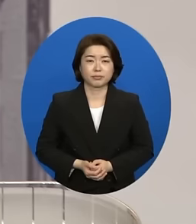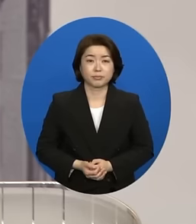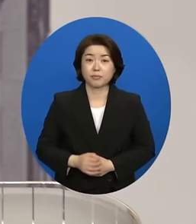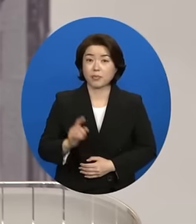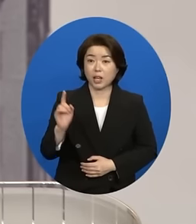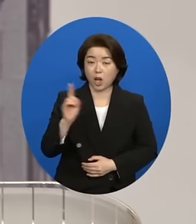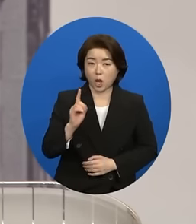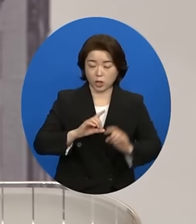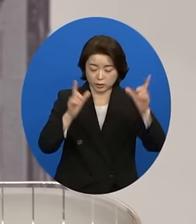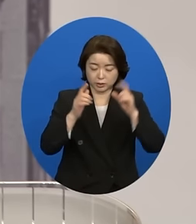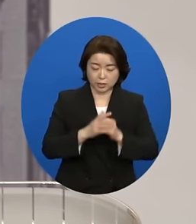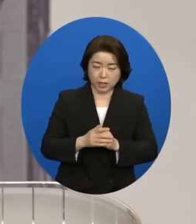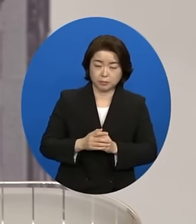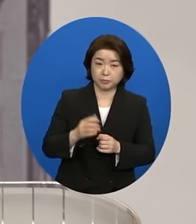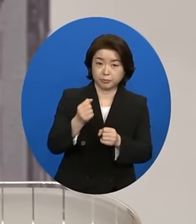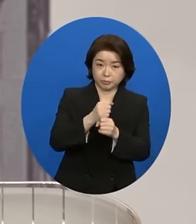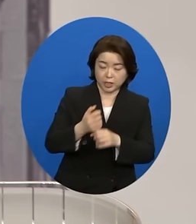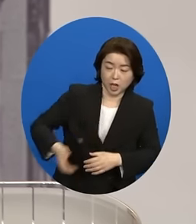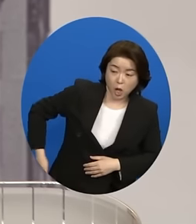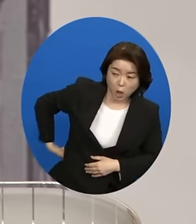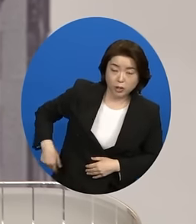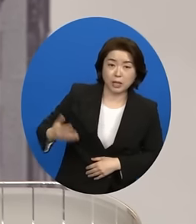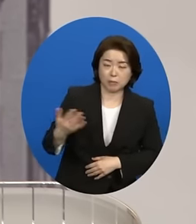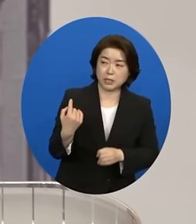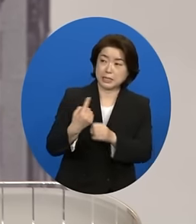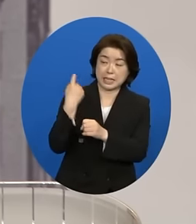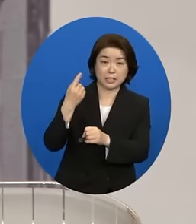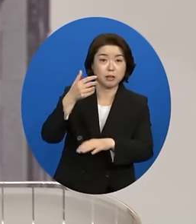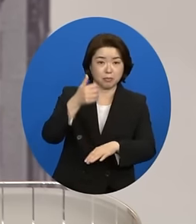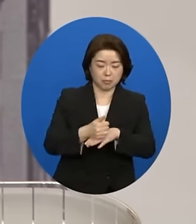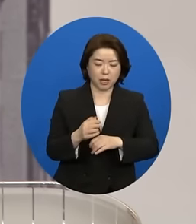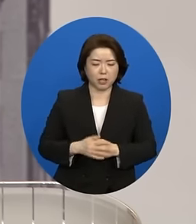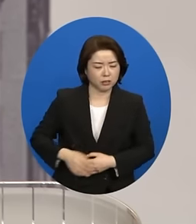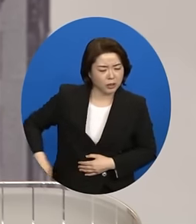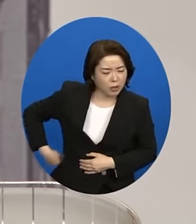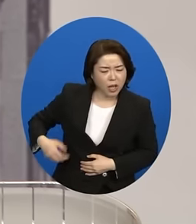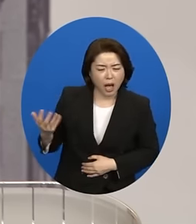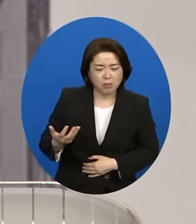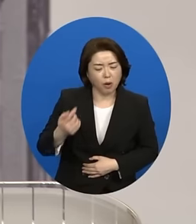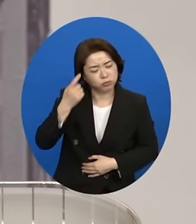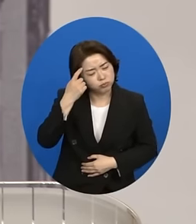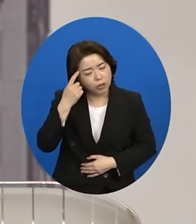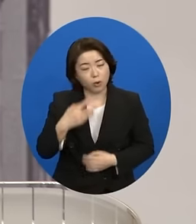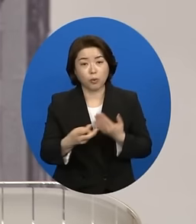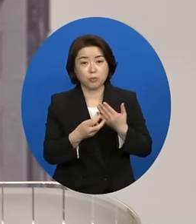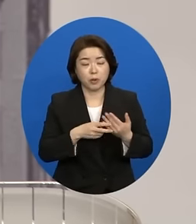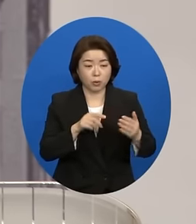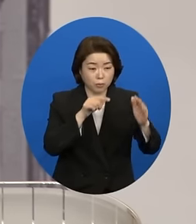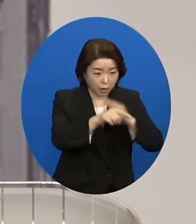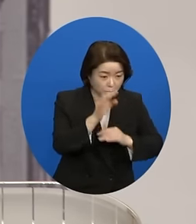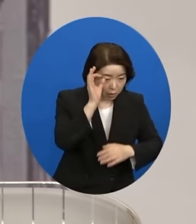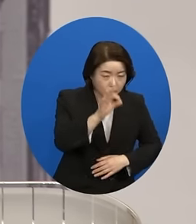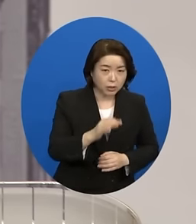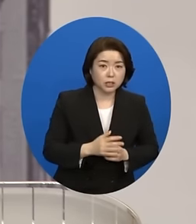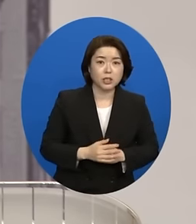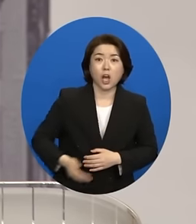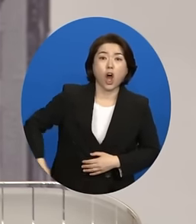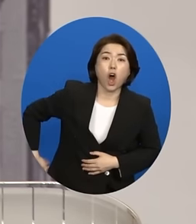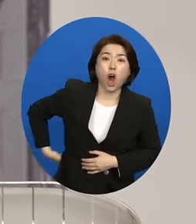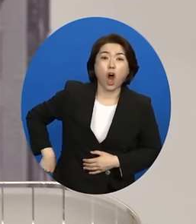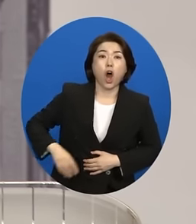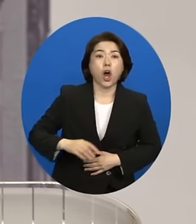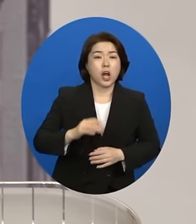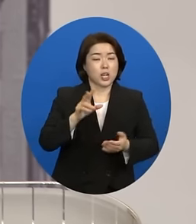오늘 허리가 아파서, 작년 말이라고 해요. 허리가 아파서 왜 허리가 아플까 병원 갔더니 허리가 문제가 아니고